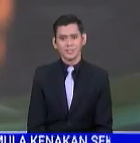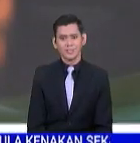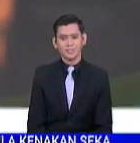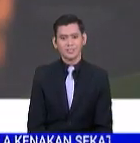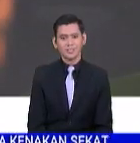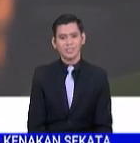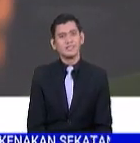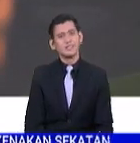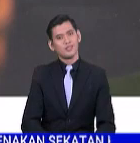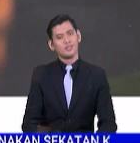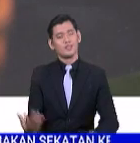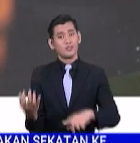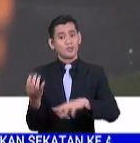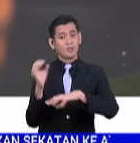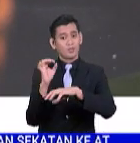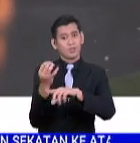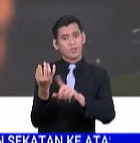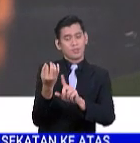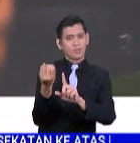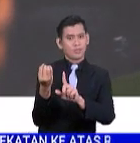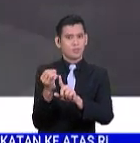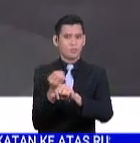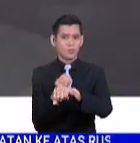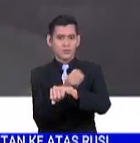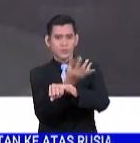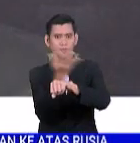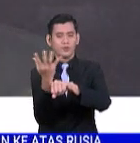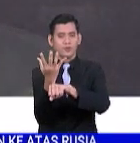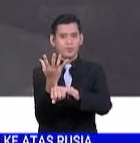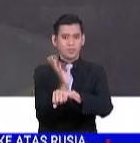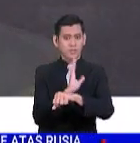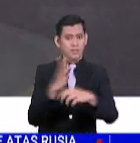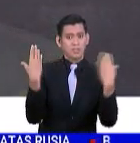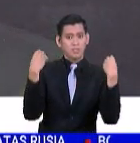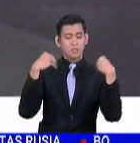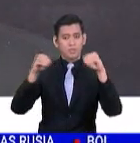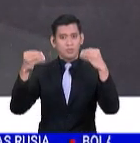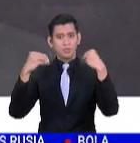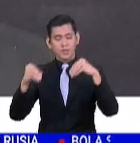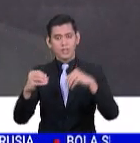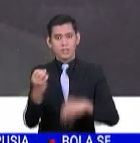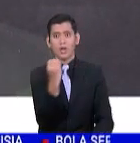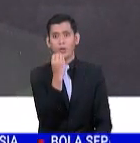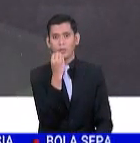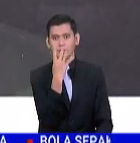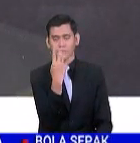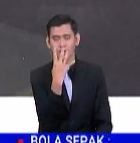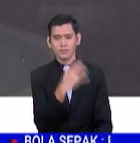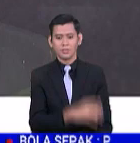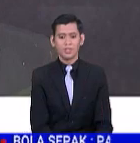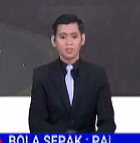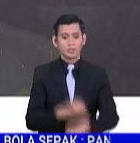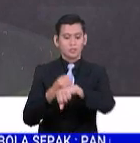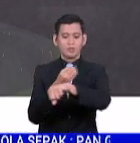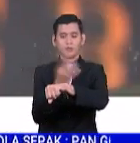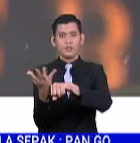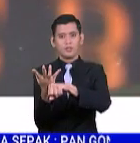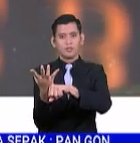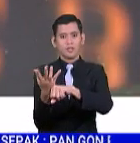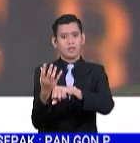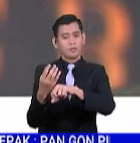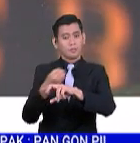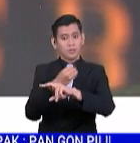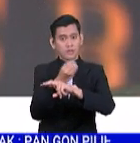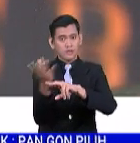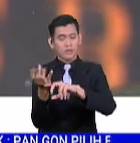Berlian biru paling besar dan amat berharga akan dilelong di Hong Kong April ini. Berlian biru 15 karat milik De